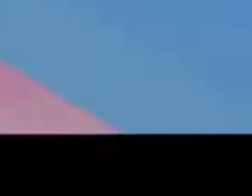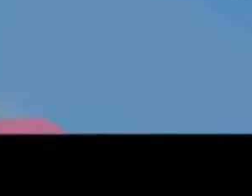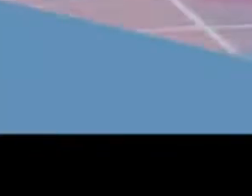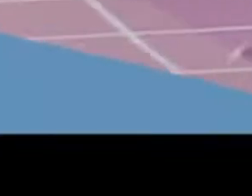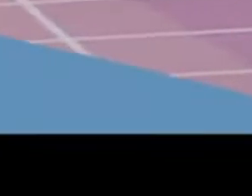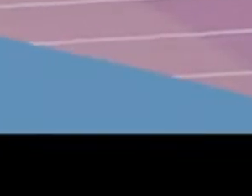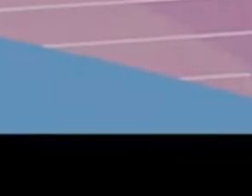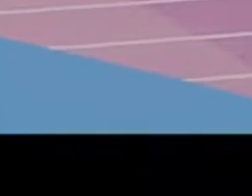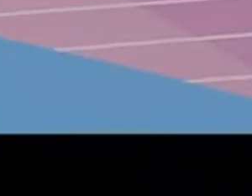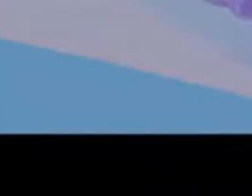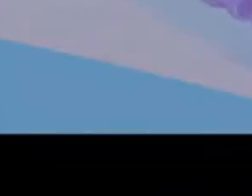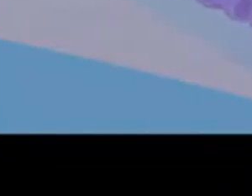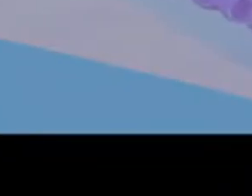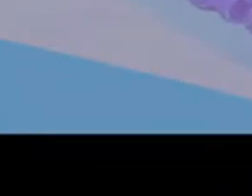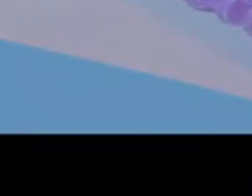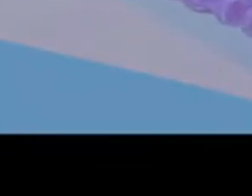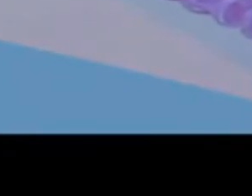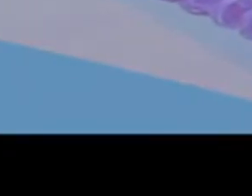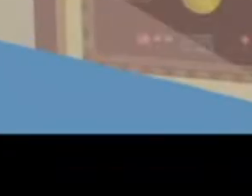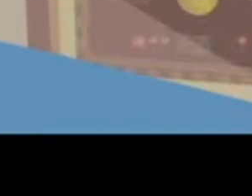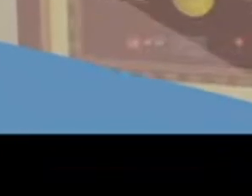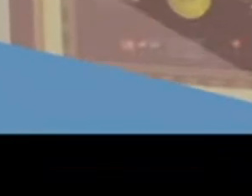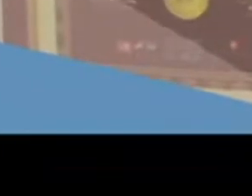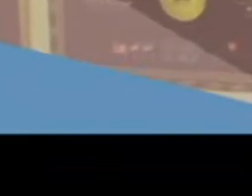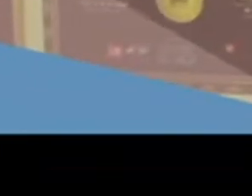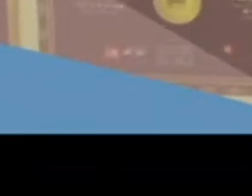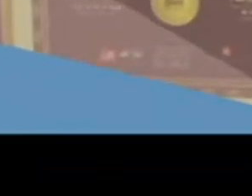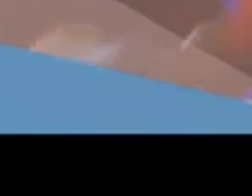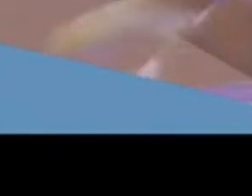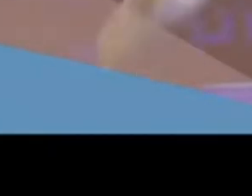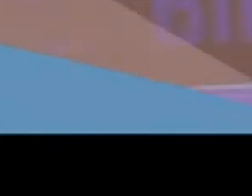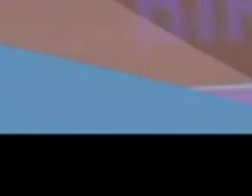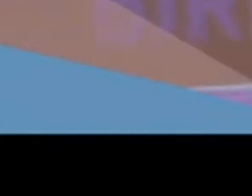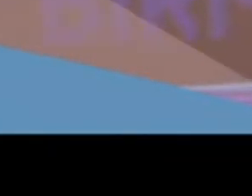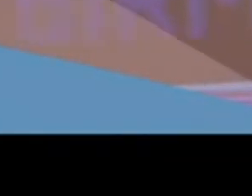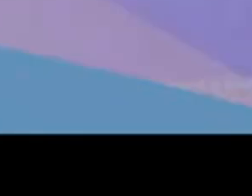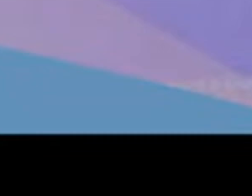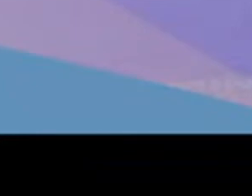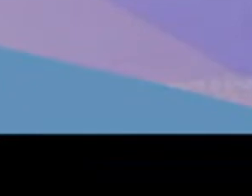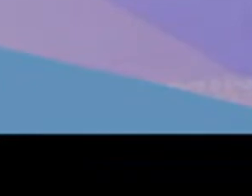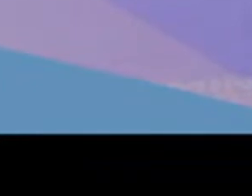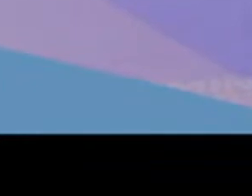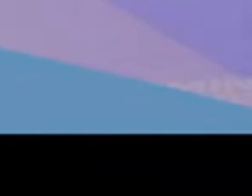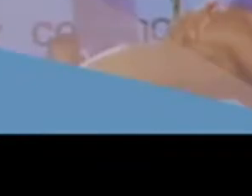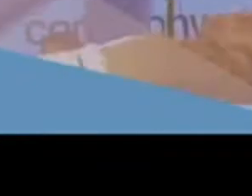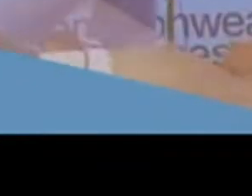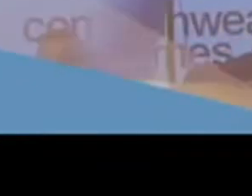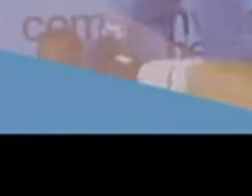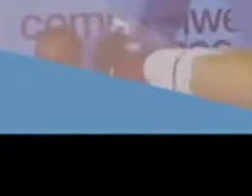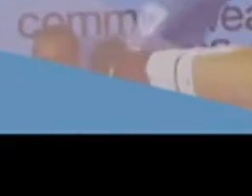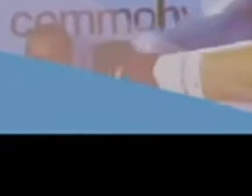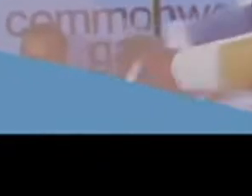बना। विश्व में भारत के खिलाड़ियों ने अपना परचम लहराया।